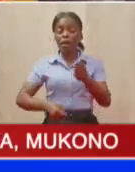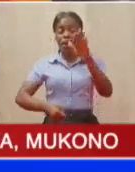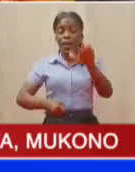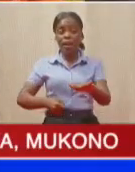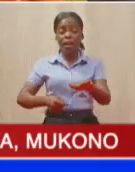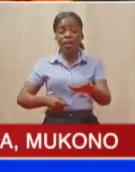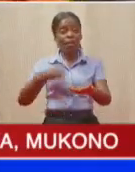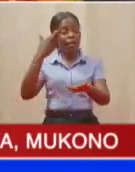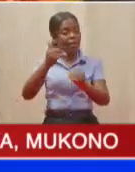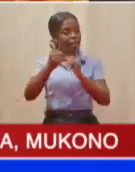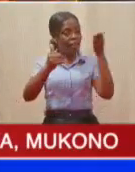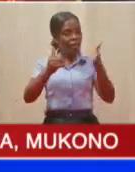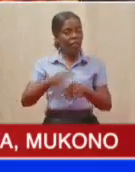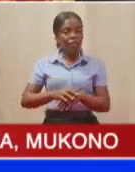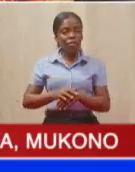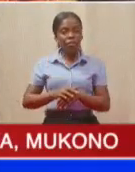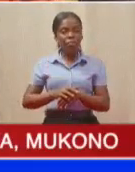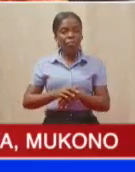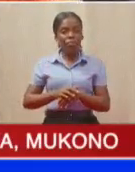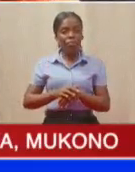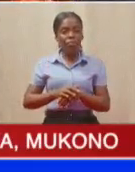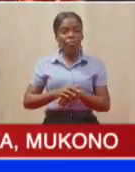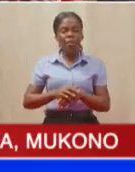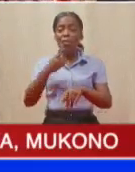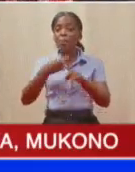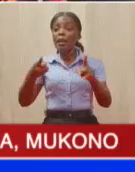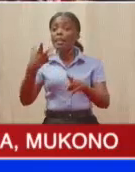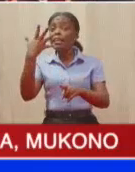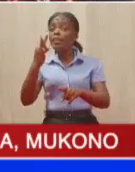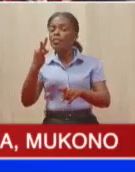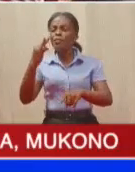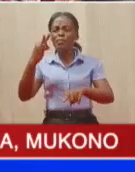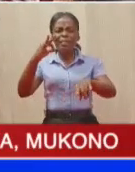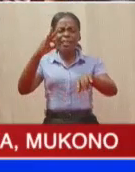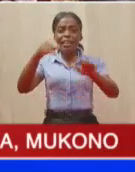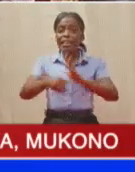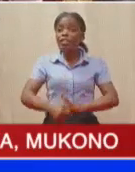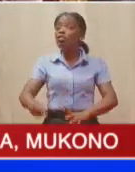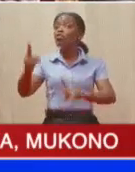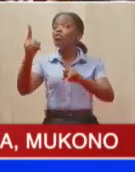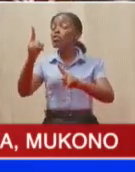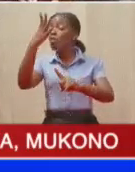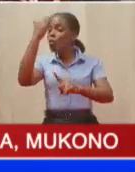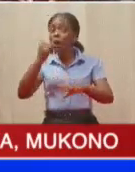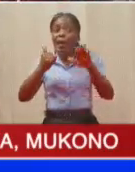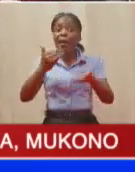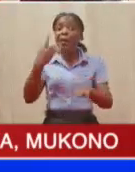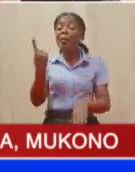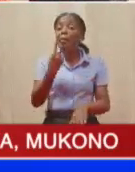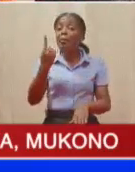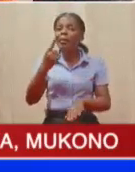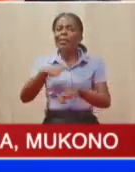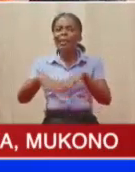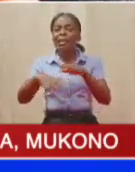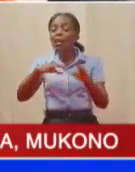wali esayiza wali ku meeru muno totuka ku meeru awo ne watuba tuli ku nkola ya security bo bajja kumakukumya badde bayitamu kitundu kyaffe kino